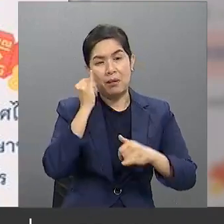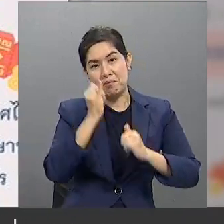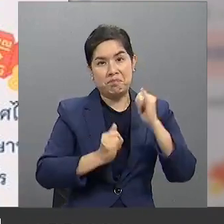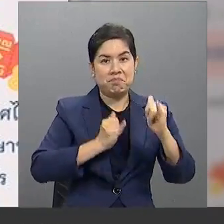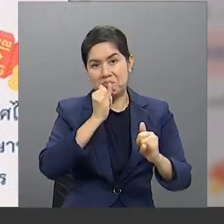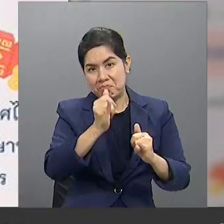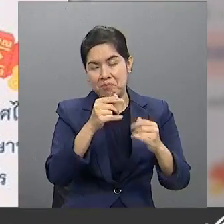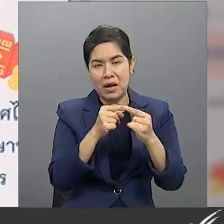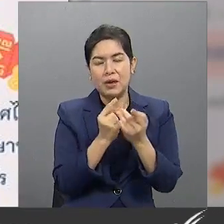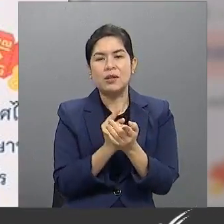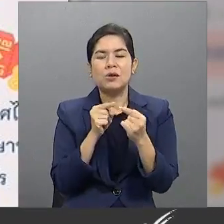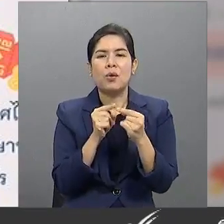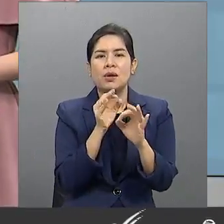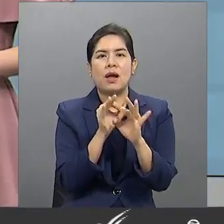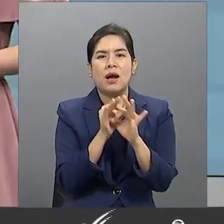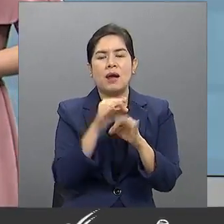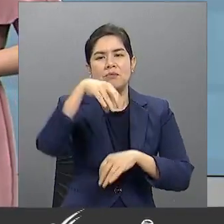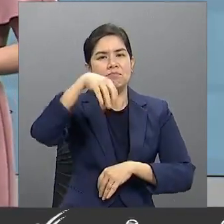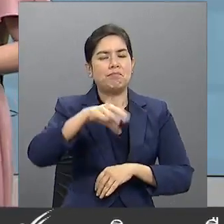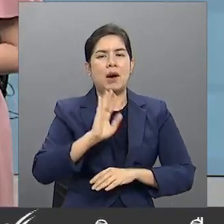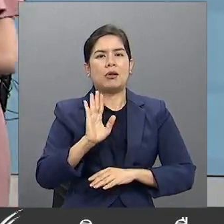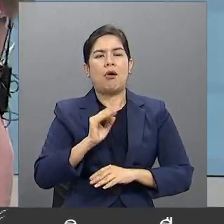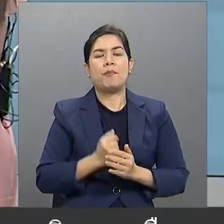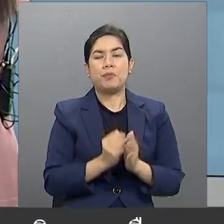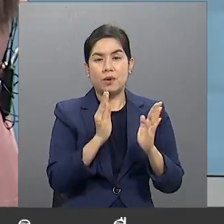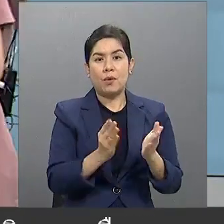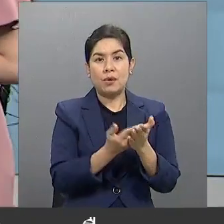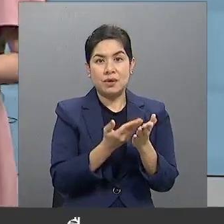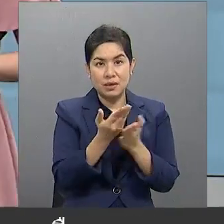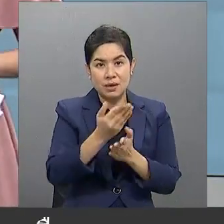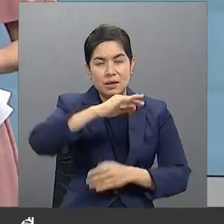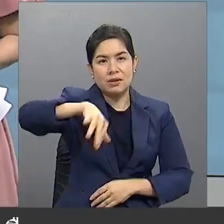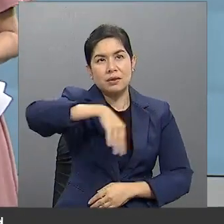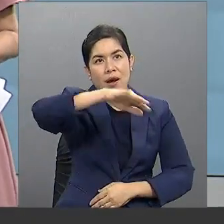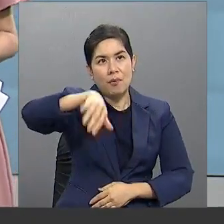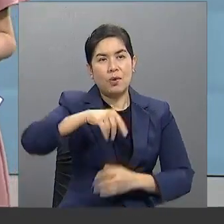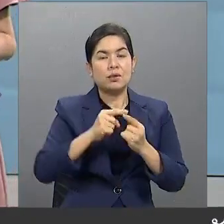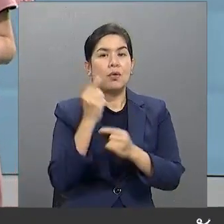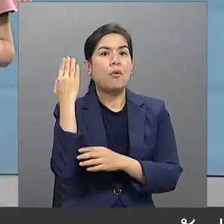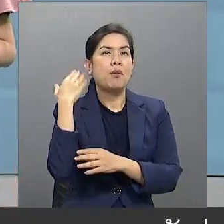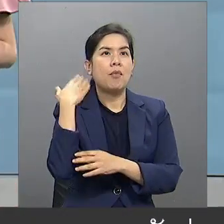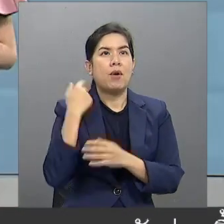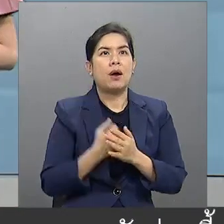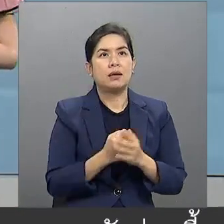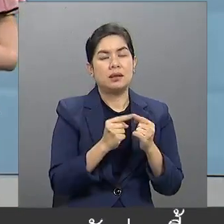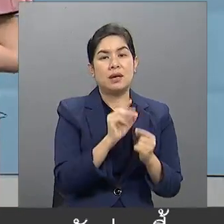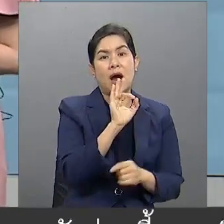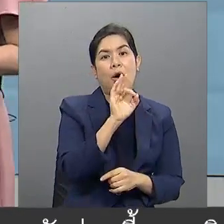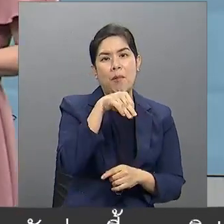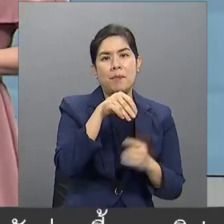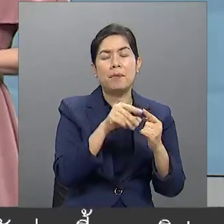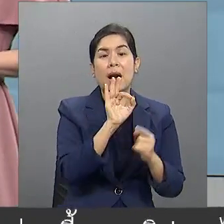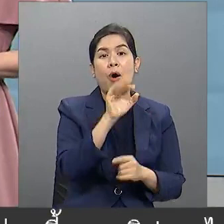นั่นเองนะคะมีจำนวนผู้ซื้อทั้งหมดนะคะที่เกิดขึ้นเมื่อวานนี้เนี้ย9549คน